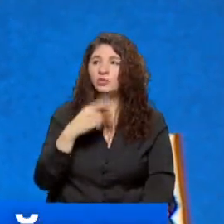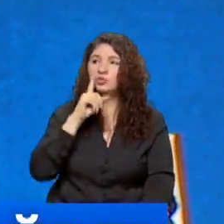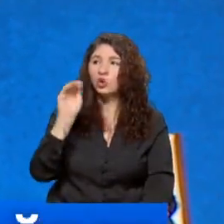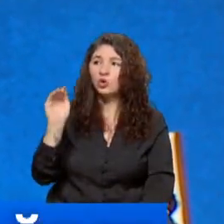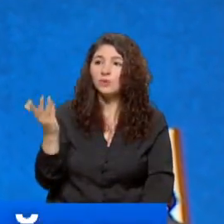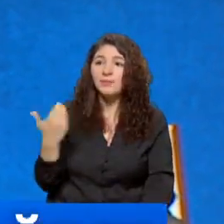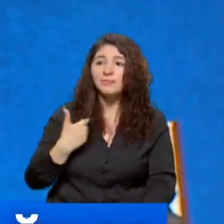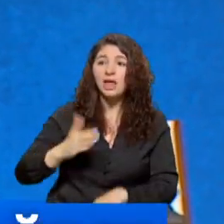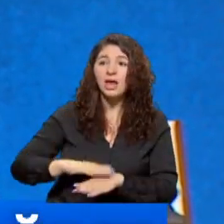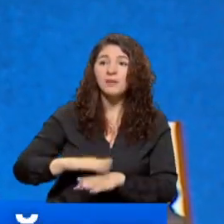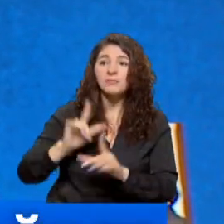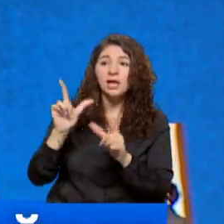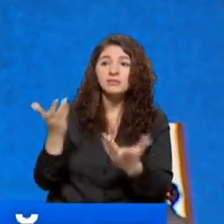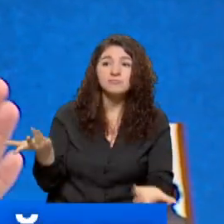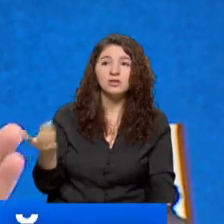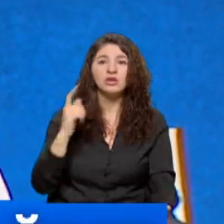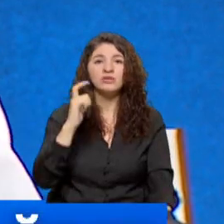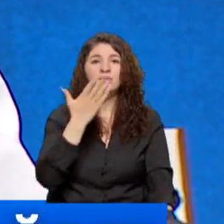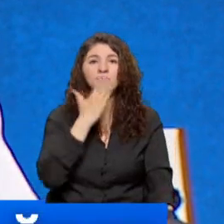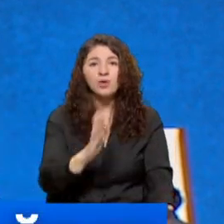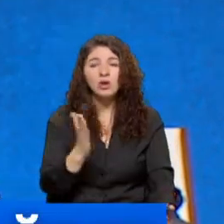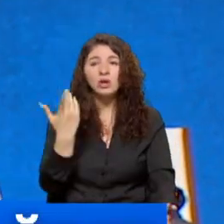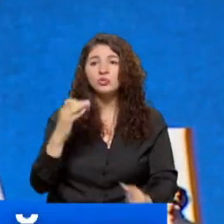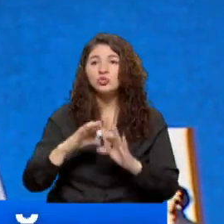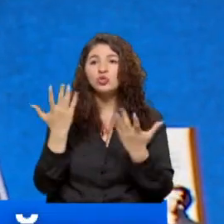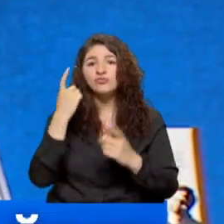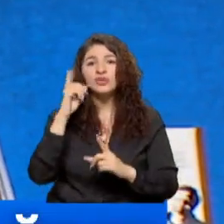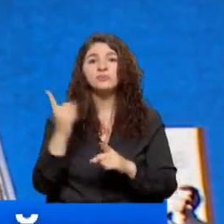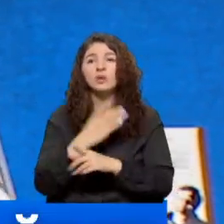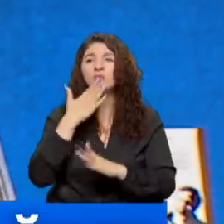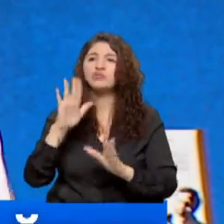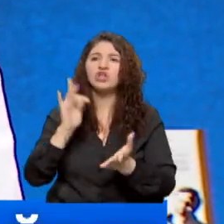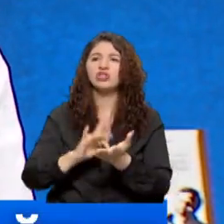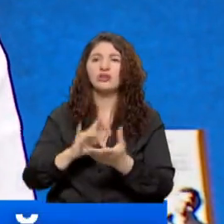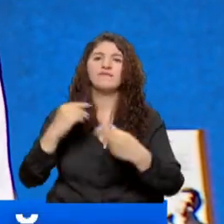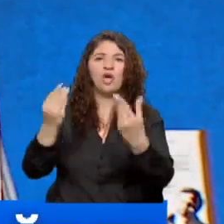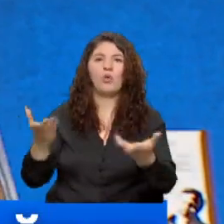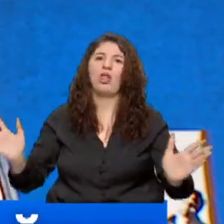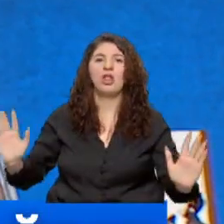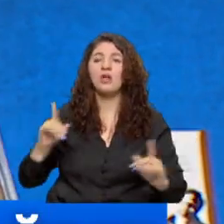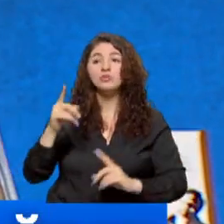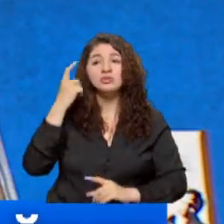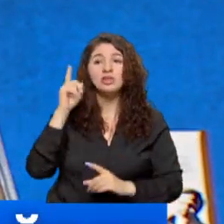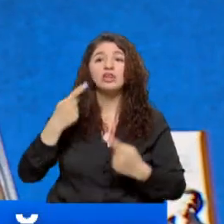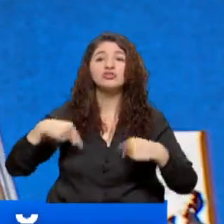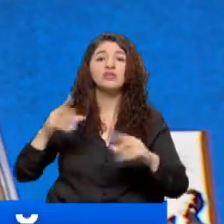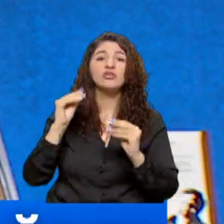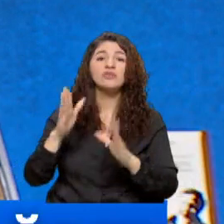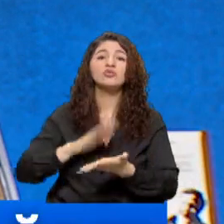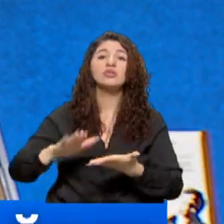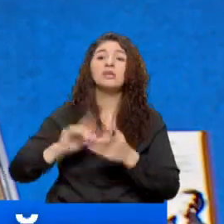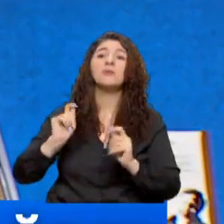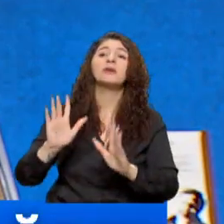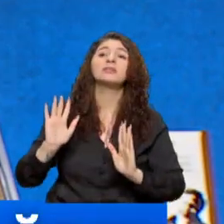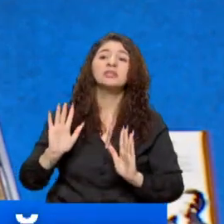ben soruyorum diyor yani ne yapmamız gerekiyor cevap yok yani bir çözüm önerisi de yok sadece ceza kesmek ve bu zihniyetle çevreyi çok